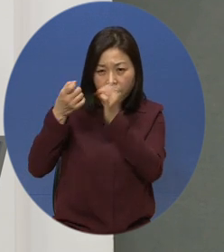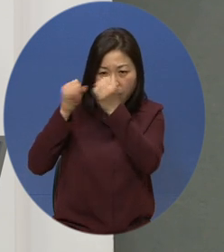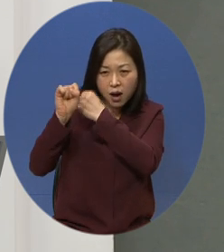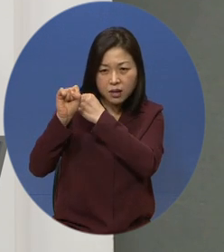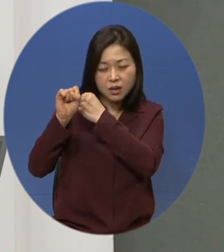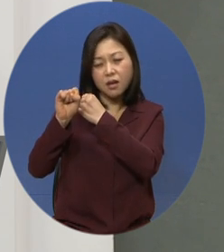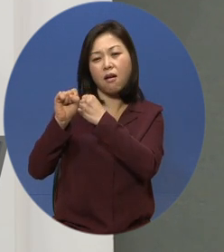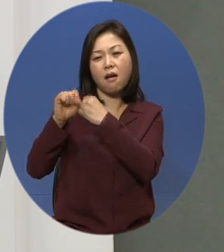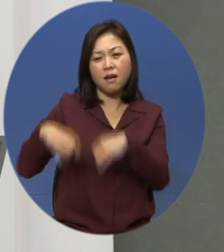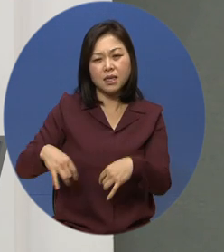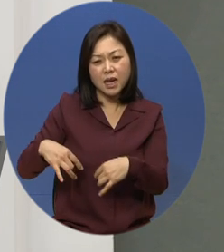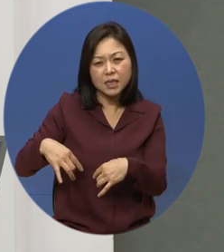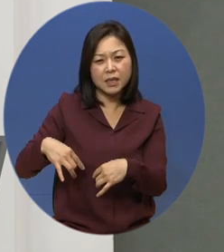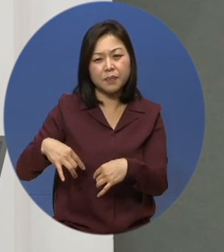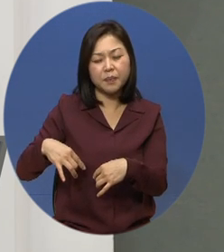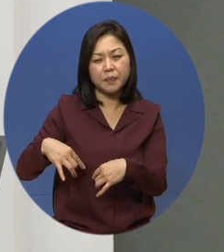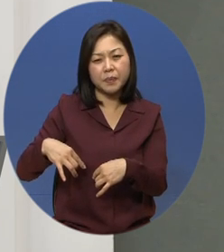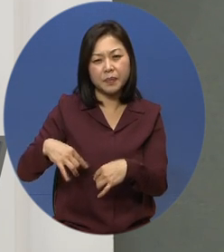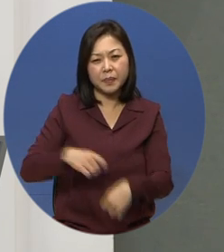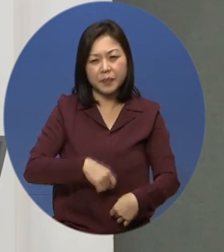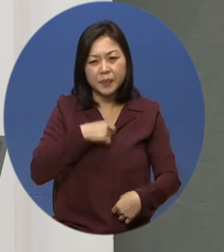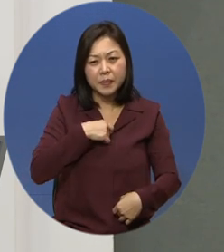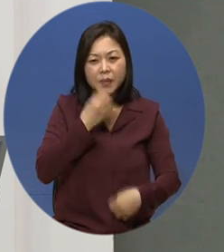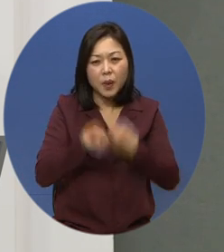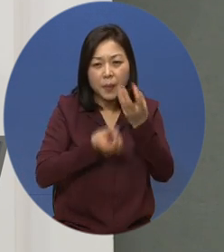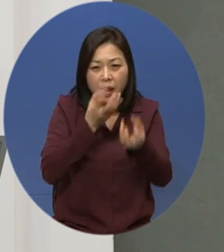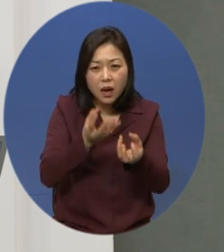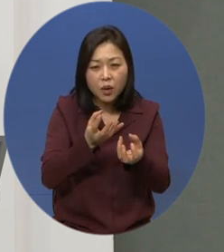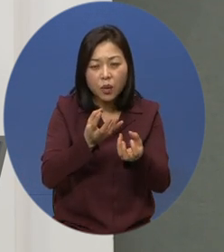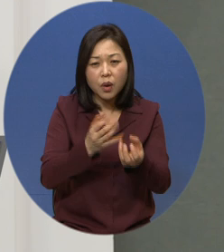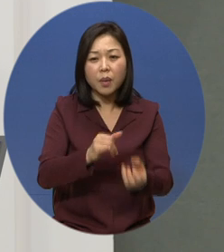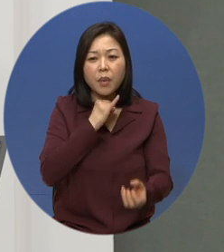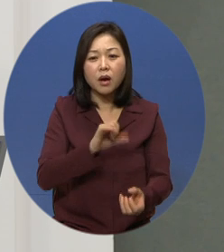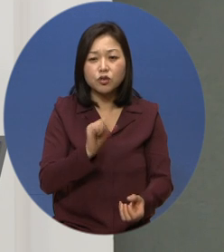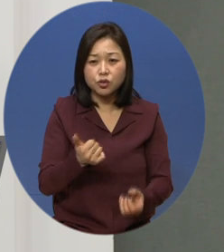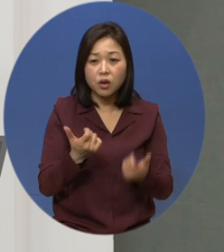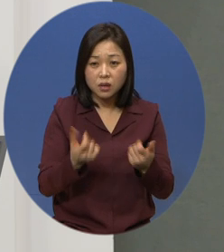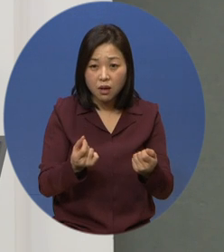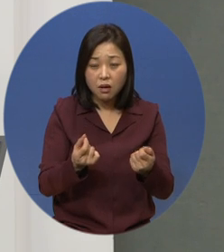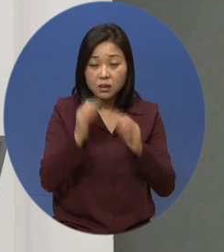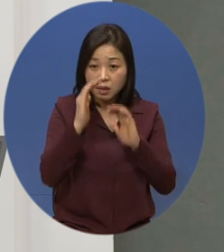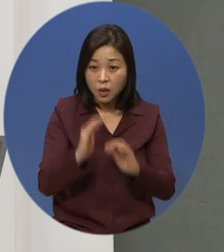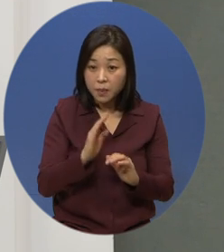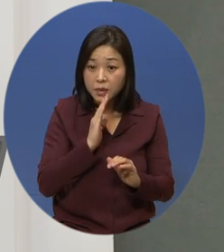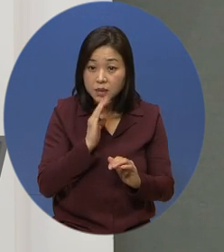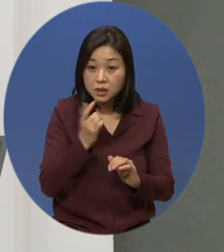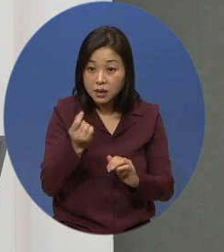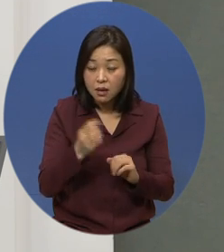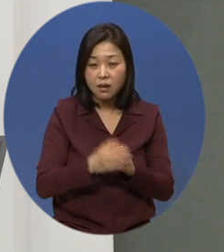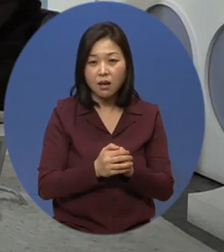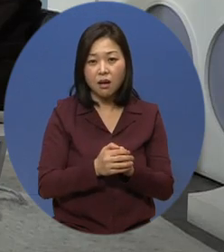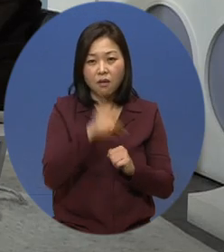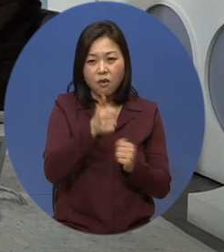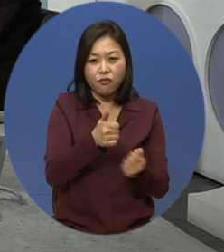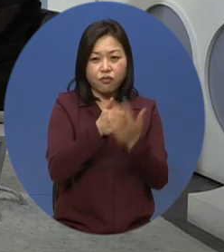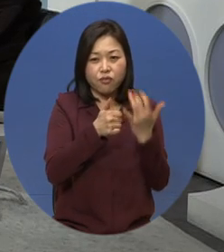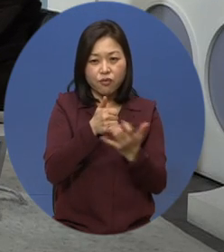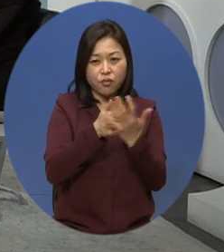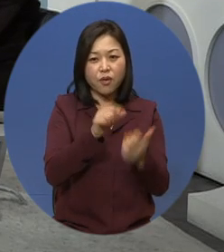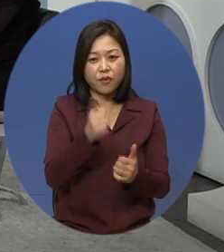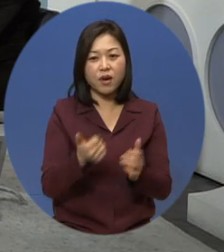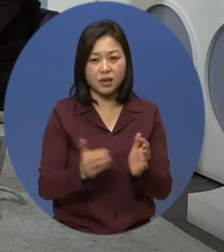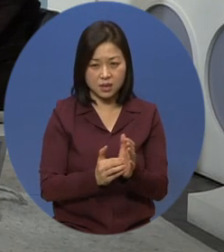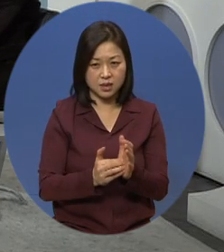양심선언을 하고 그리고 자살을 했죠 네 얘기가 예 분식 우연은 저희 표시 자사 그 이제 그